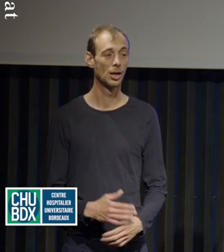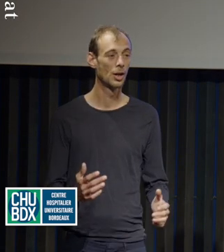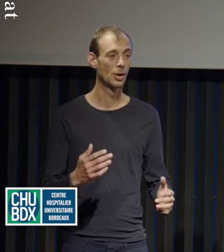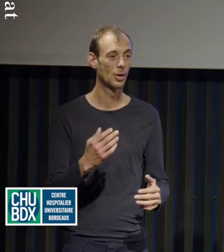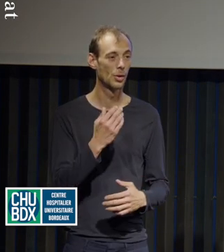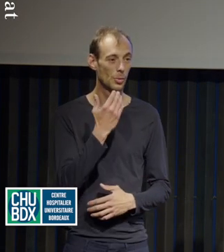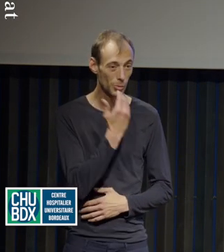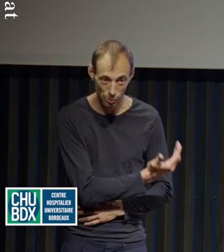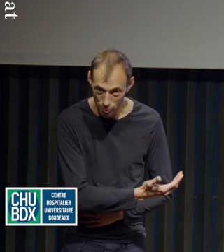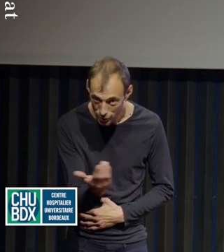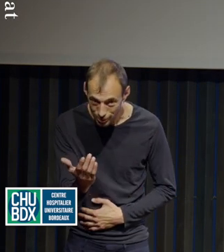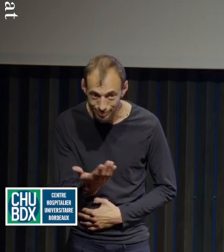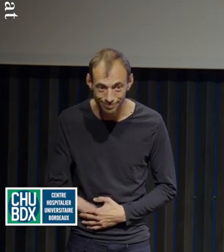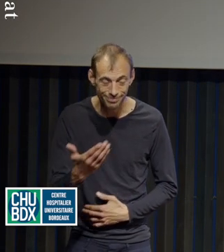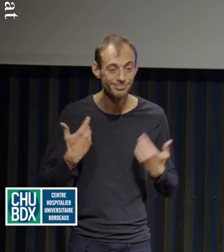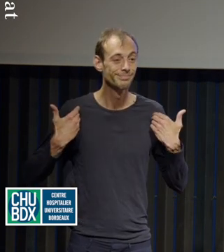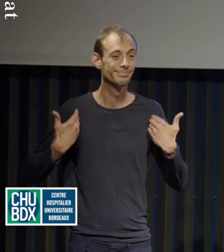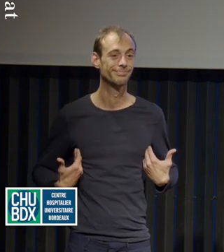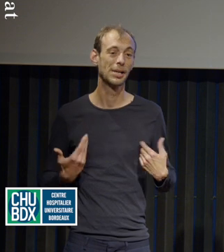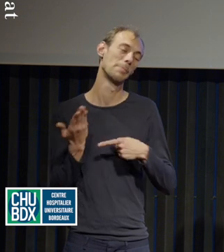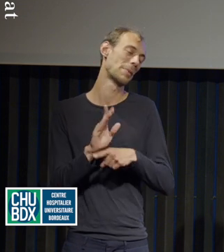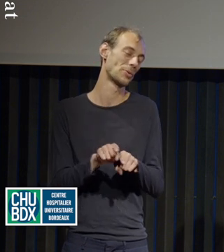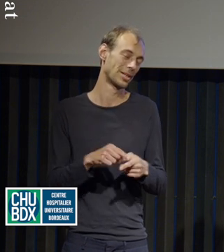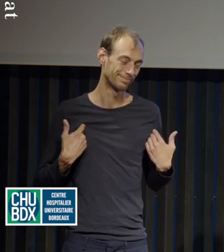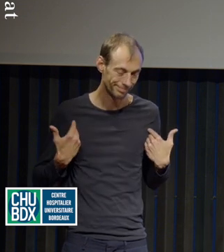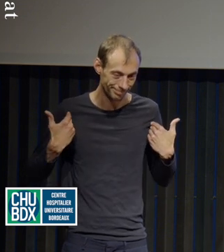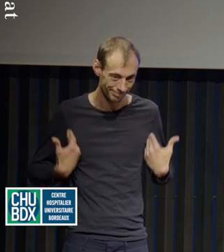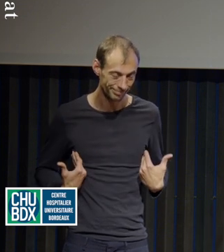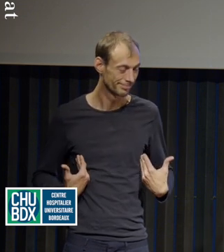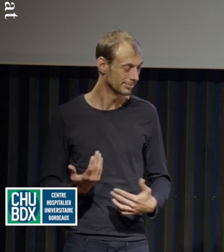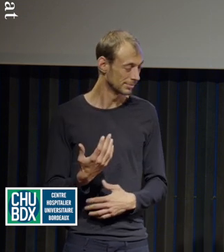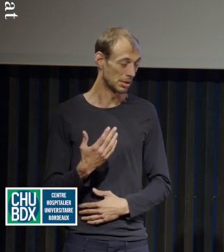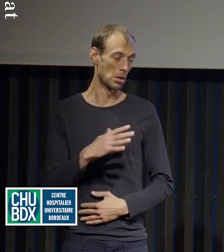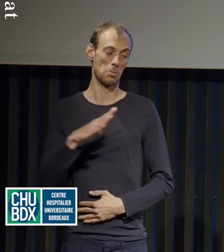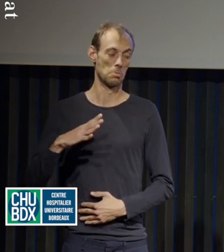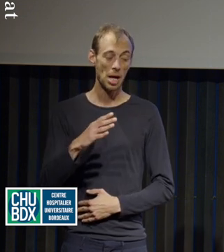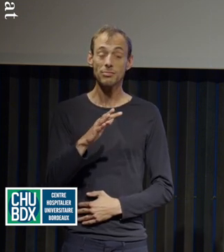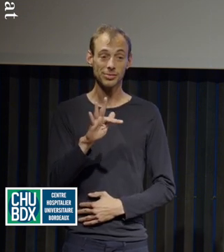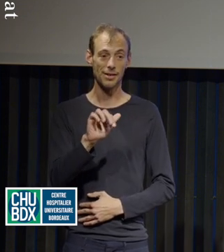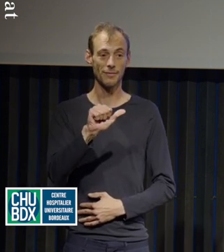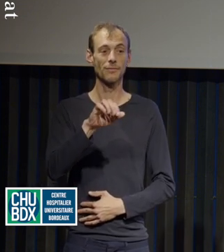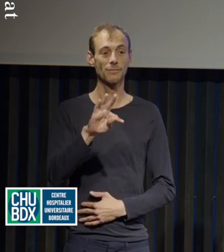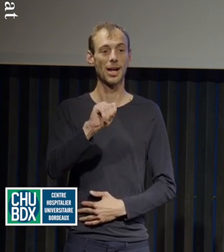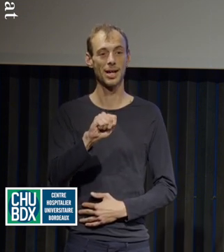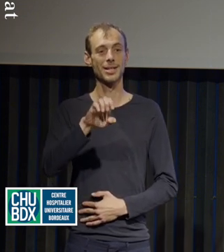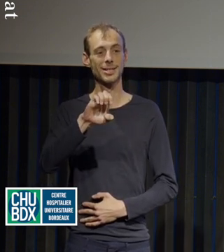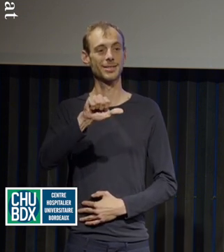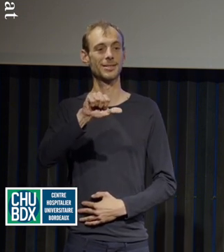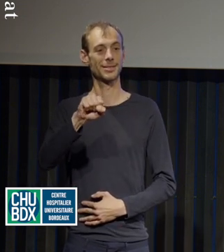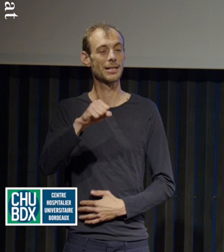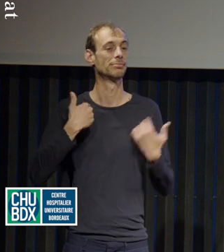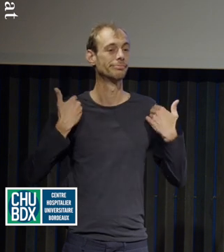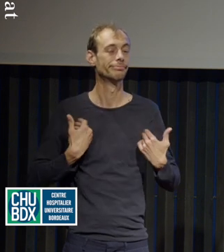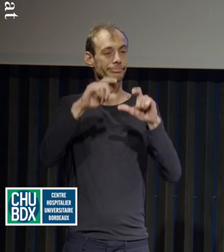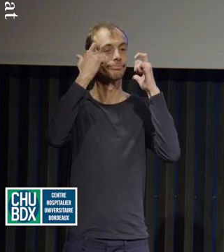Bonjour à tous. Donc, je me présente aussi à mon tour. Donc, je suis Mélina Fatsias. Je suis psychiatre et addictologue et je